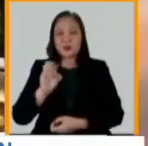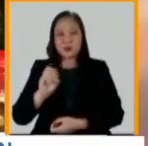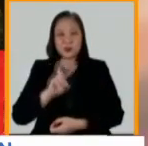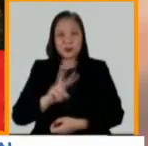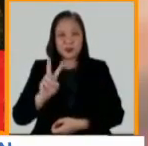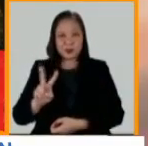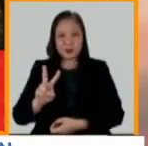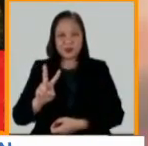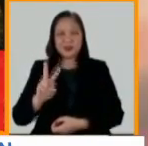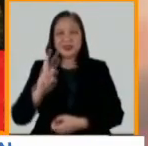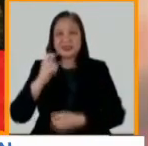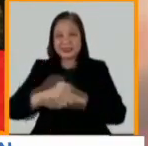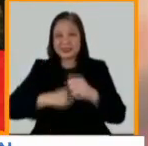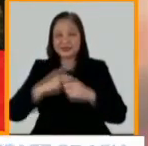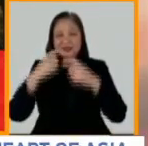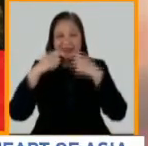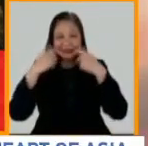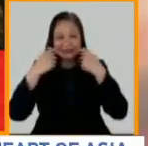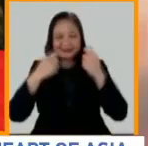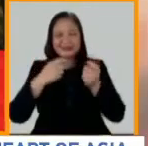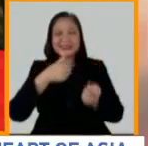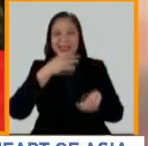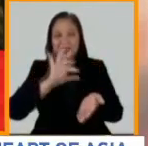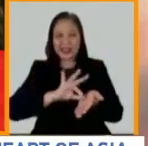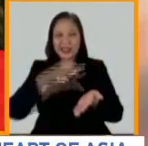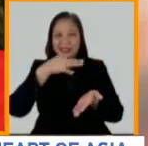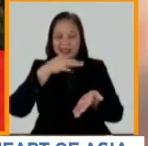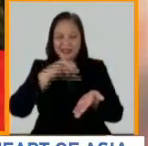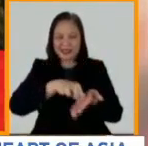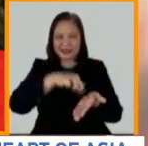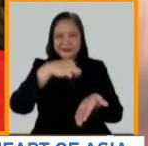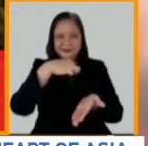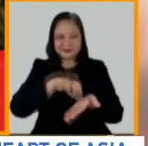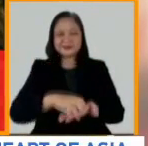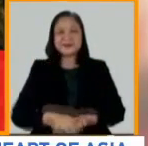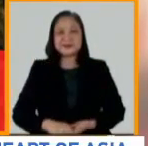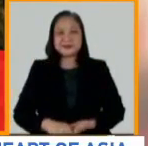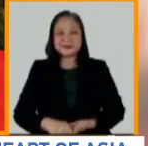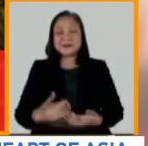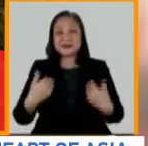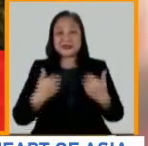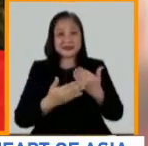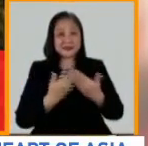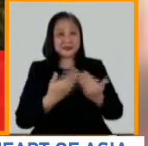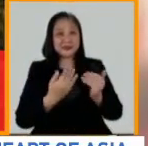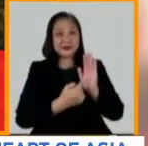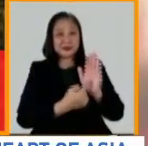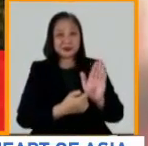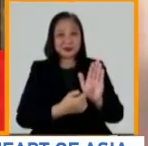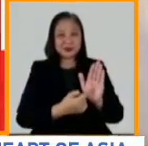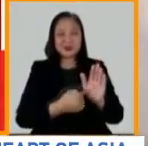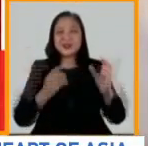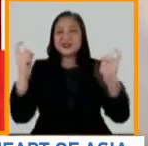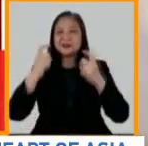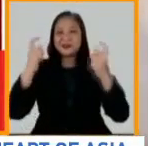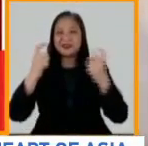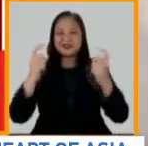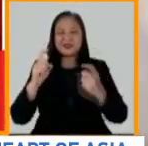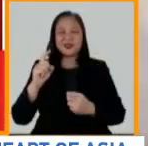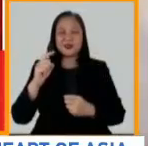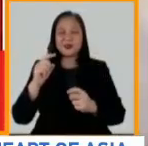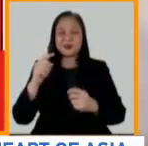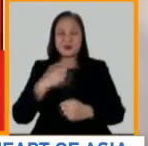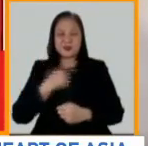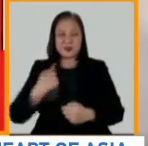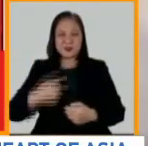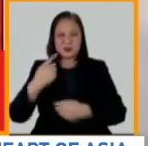Ayon kay Postmaster General Norman Fulgencio, simpleng paraan nito para ipagdiwang Lunar Year, lalo't marami raw aktibidad ang kanselado dahil